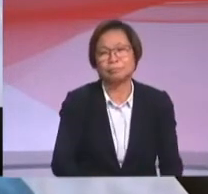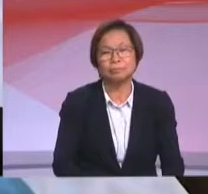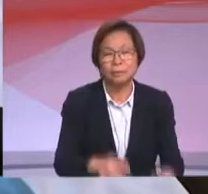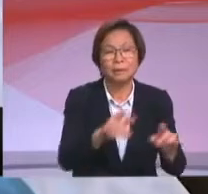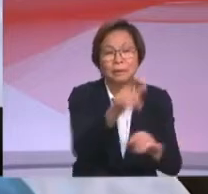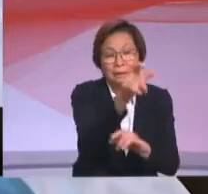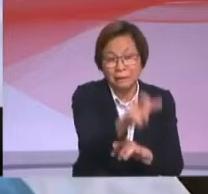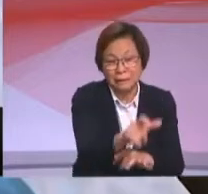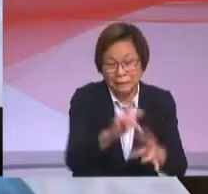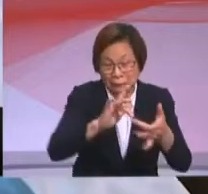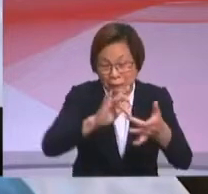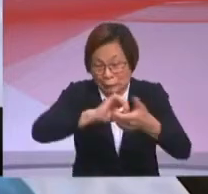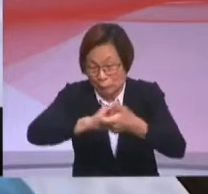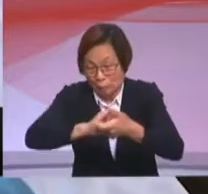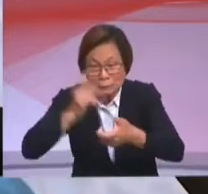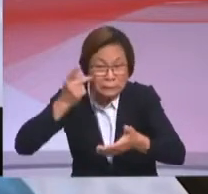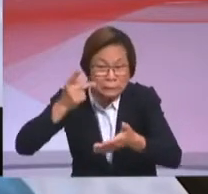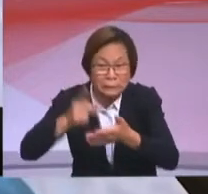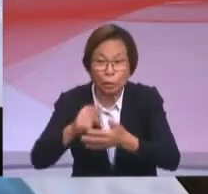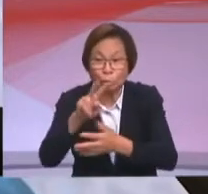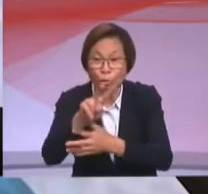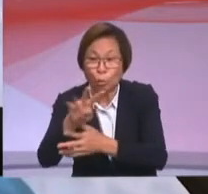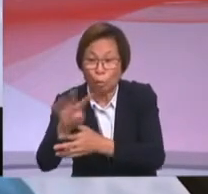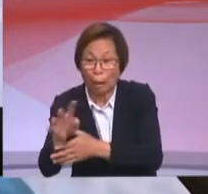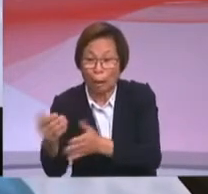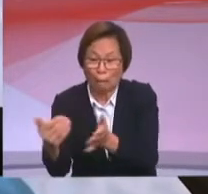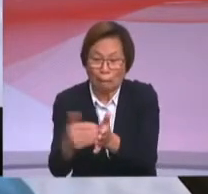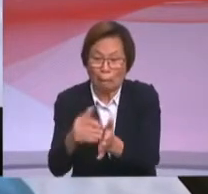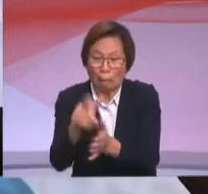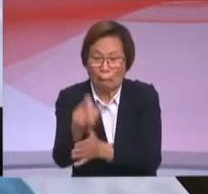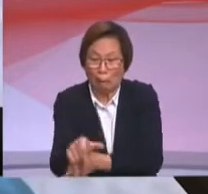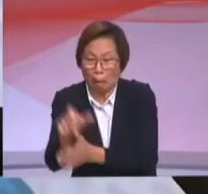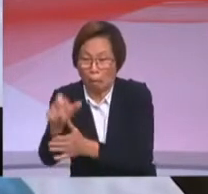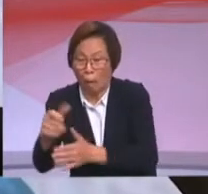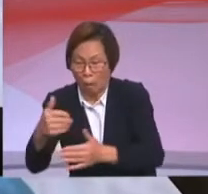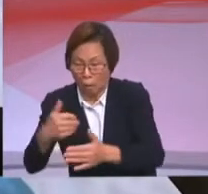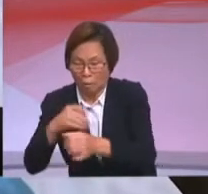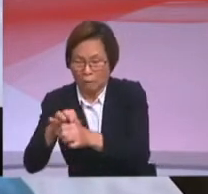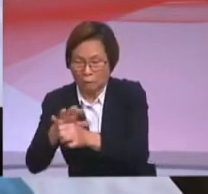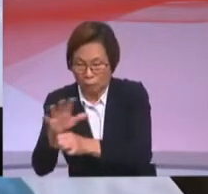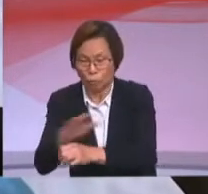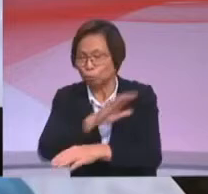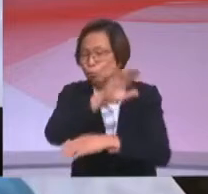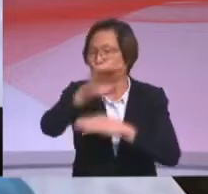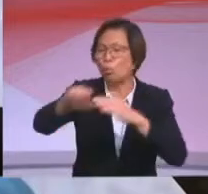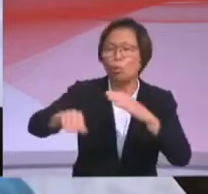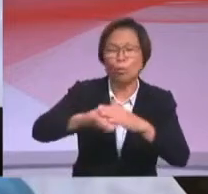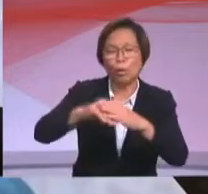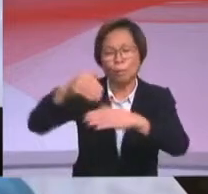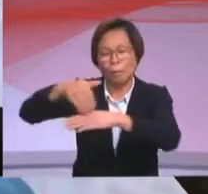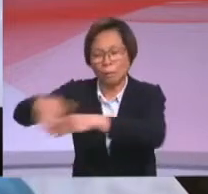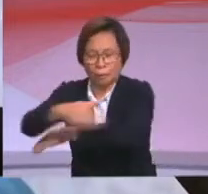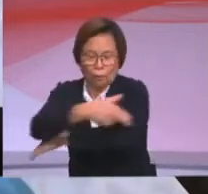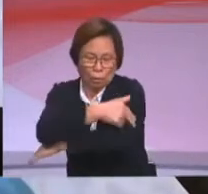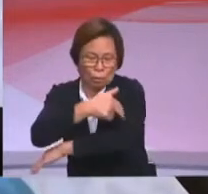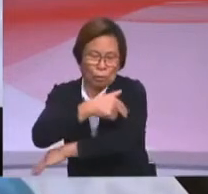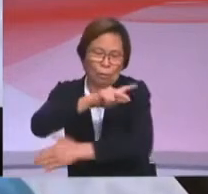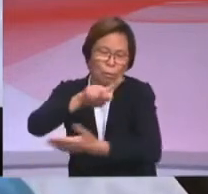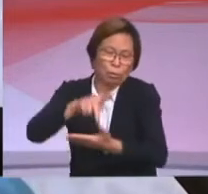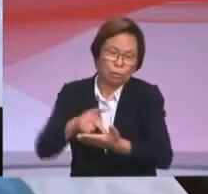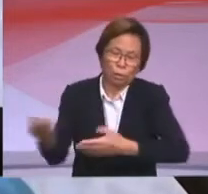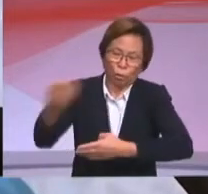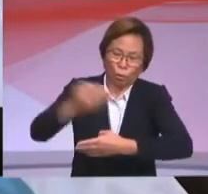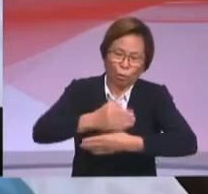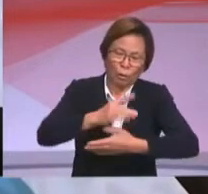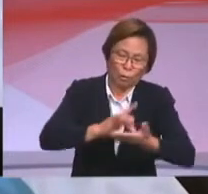Saringan kontak rapat telah mengesan sebanyak 24 lagi kes positif COVID-19. Kesemua kes telah dimasukkan ke pusat kuarantin